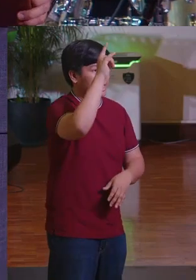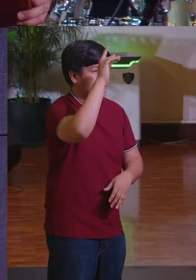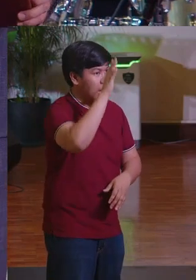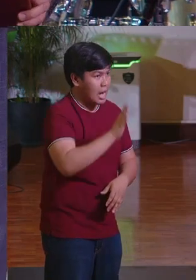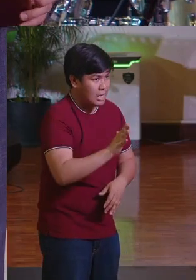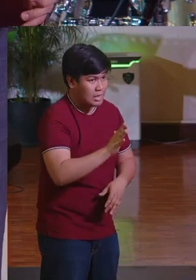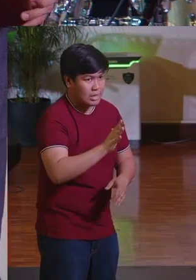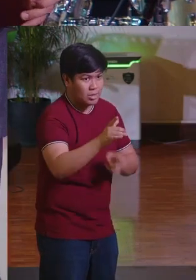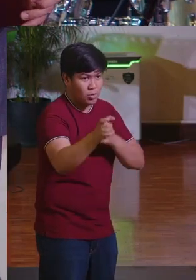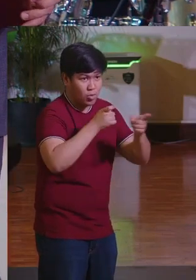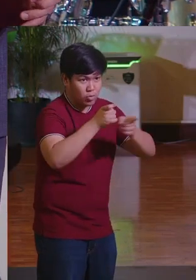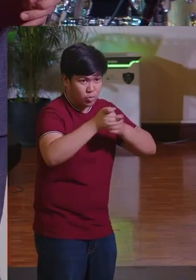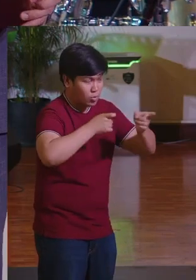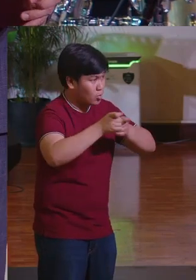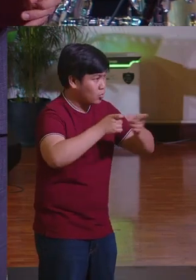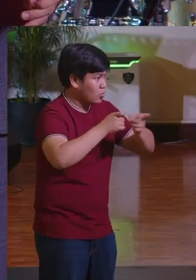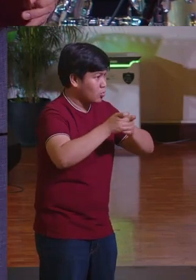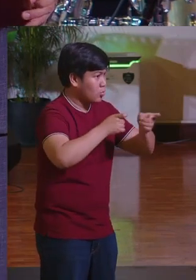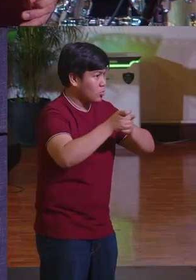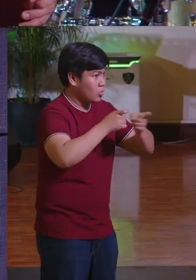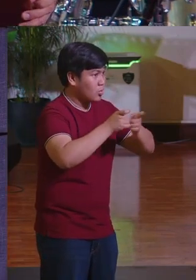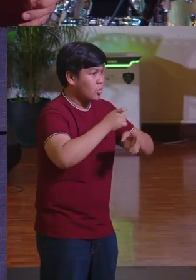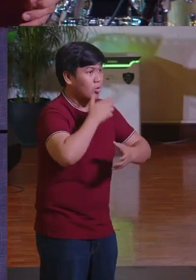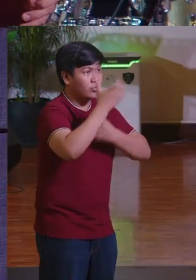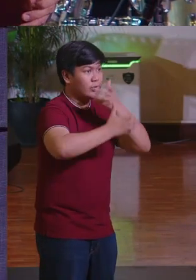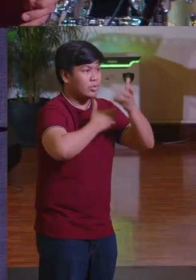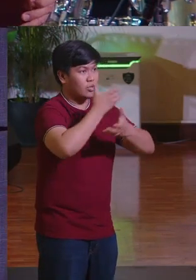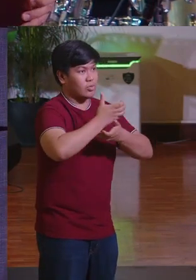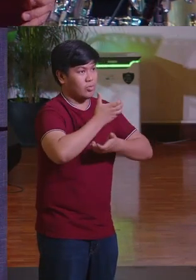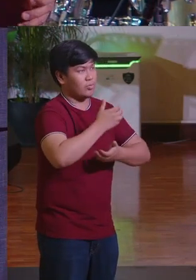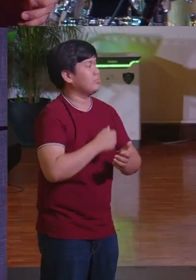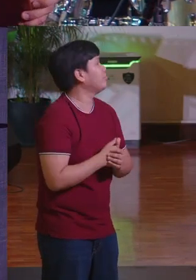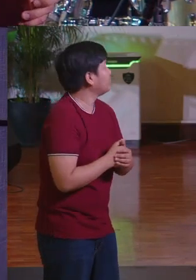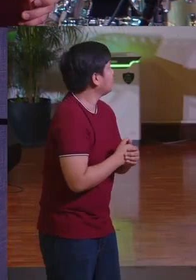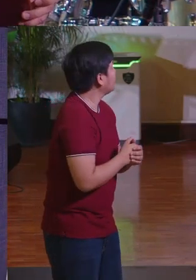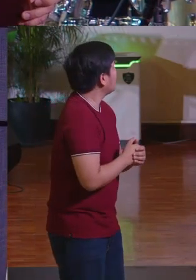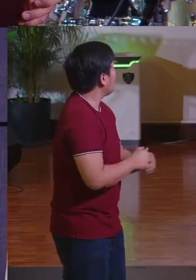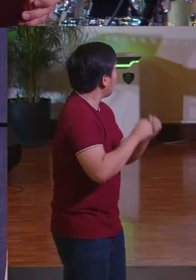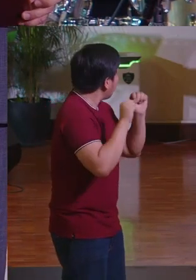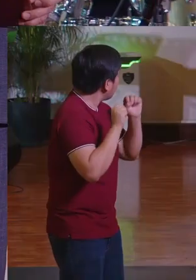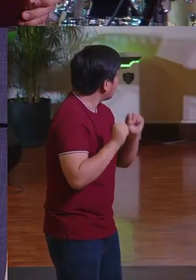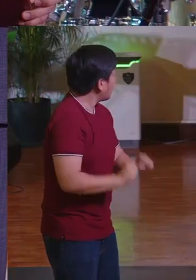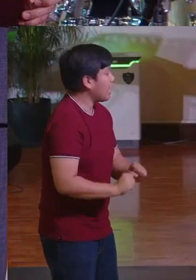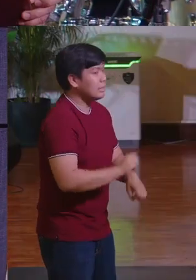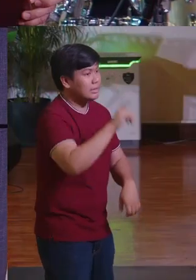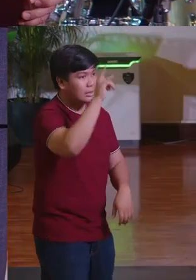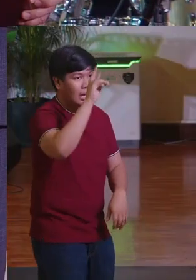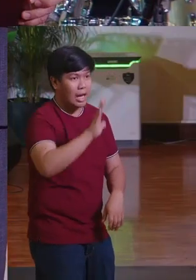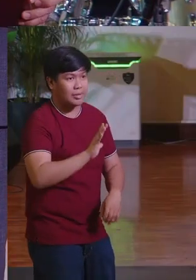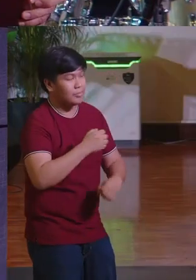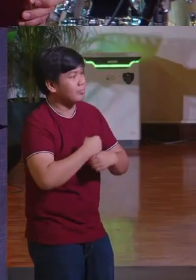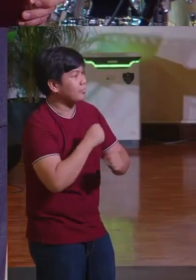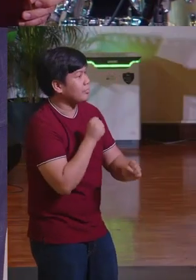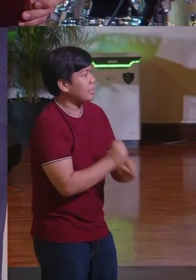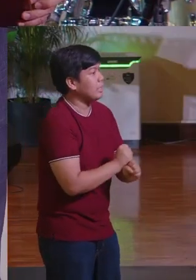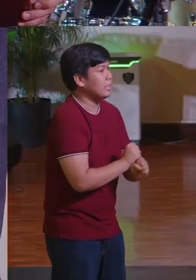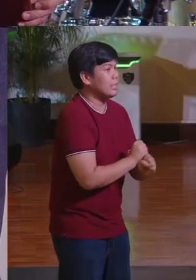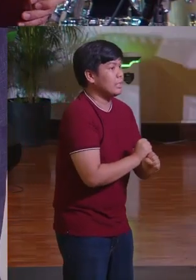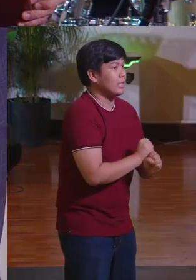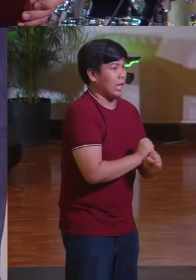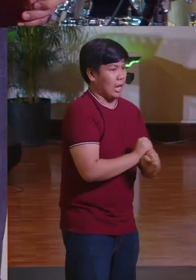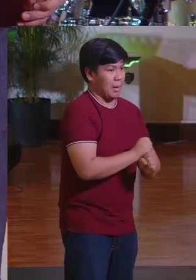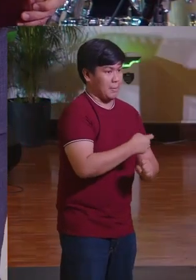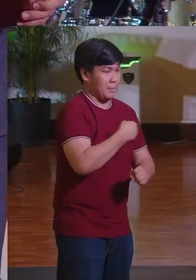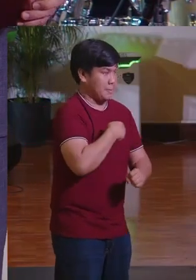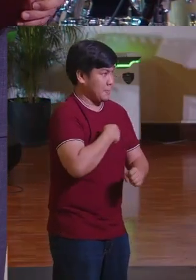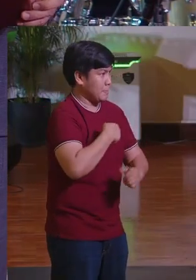sa pag-amin ng isang lingkod sa kasalanan na kayang gawin ng Panginoon na bilang isang patutuurin